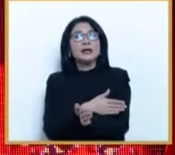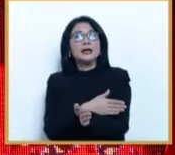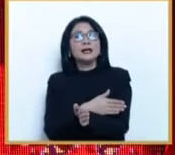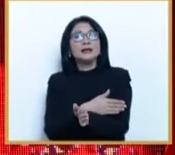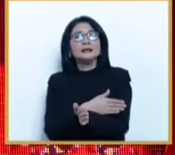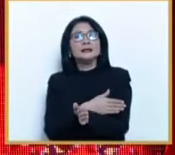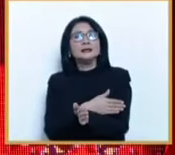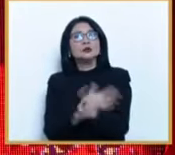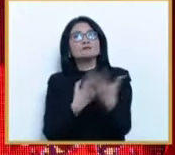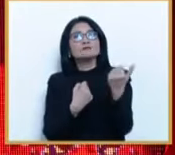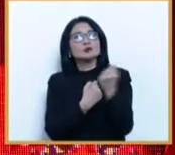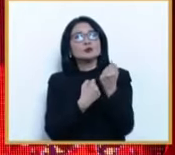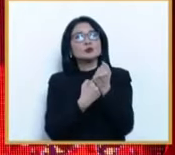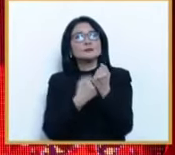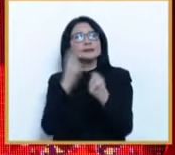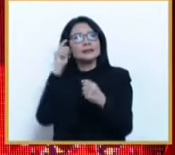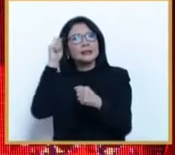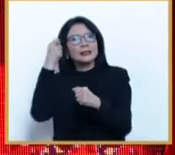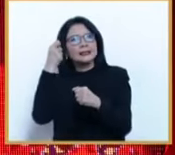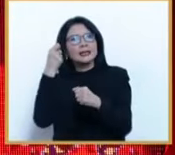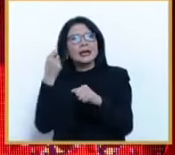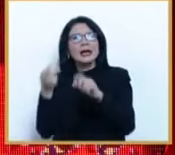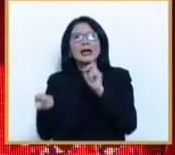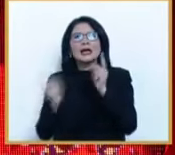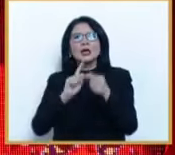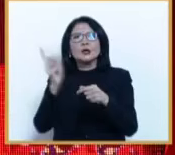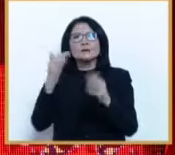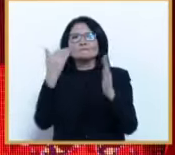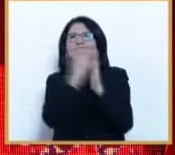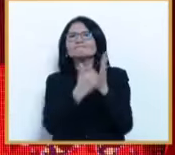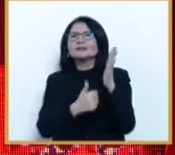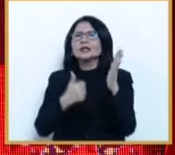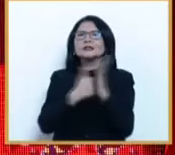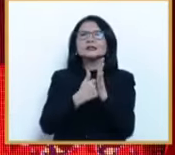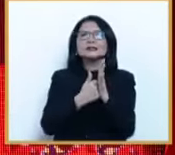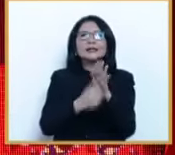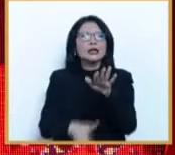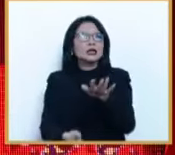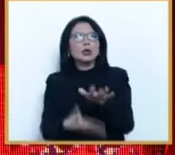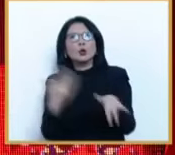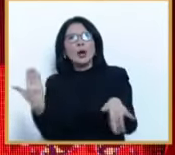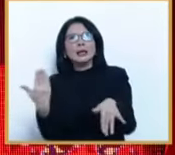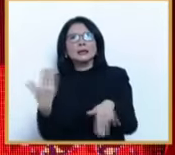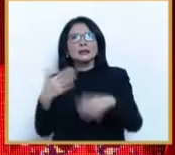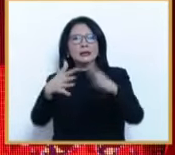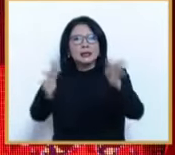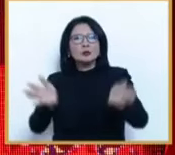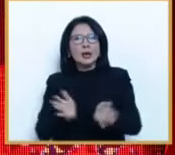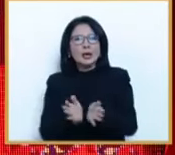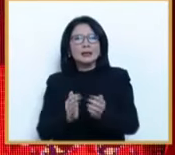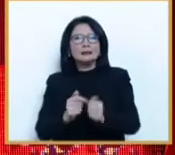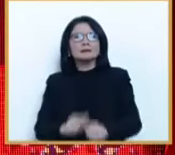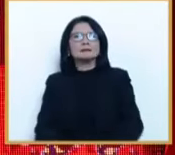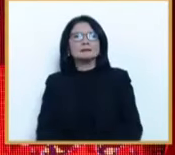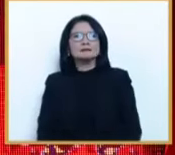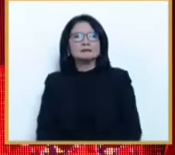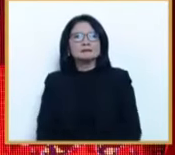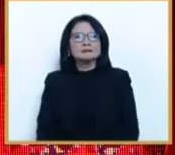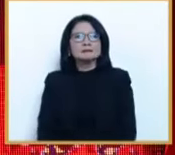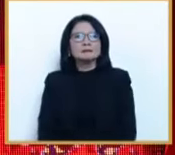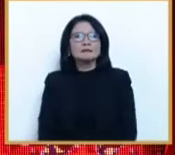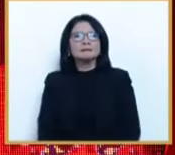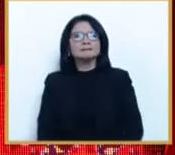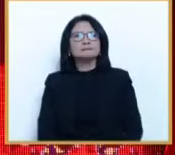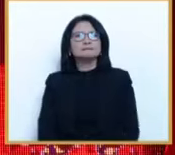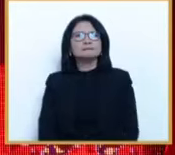lagi untuk pendukung kami Ingatkan jika tidak mematuhi tata tertib kita bisa mengeluarkan dari ruangan Jadi mohon kerja samanya memberikan